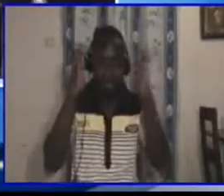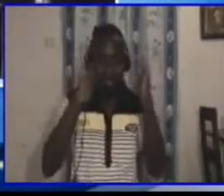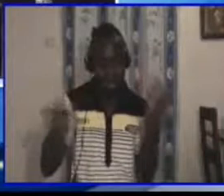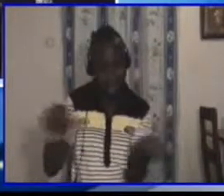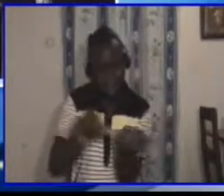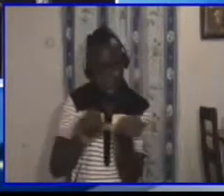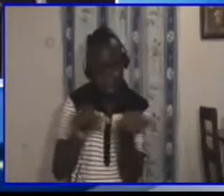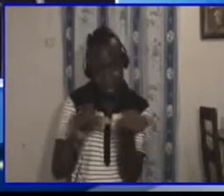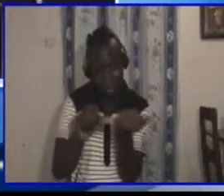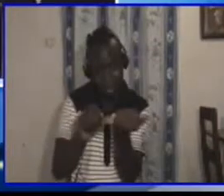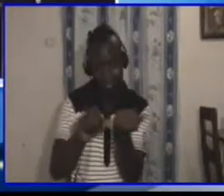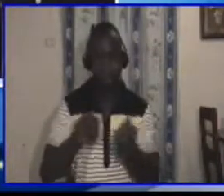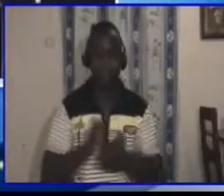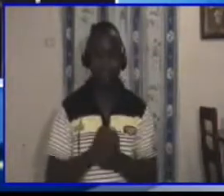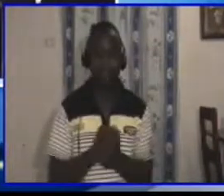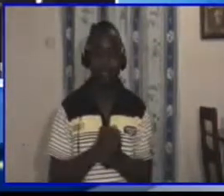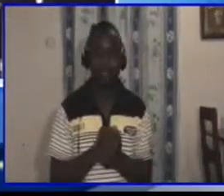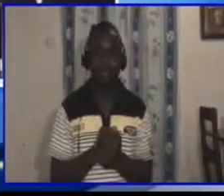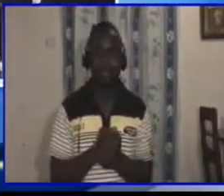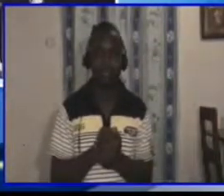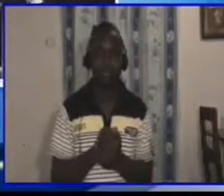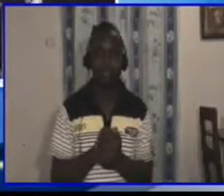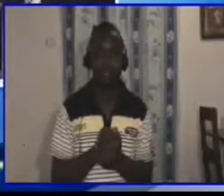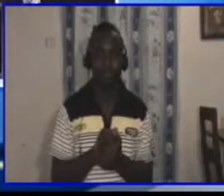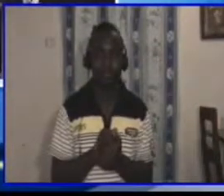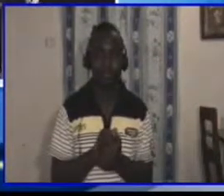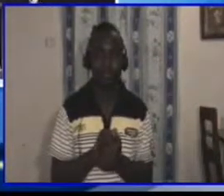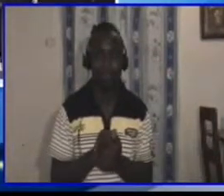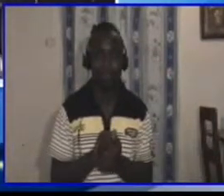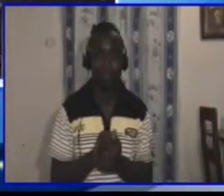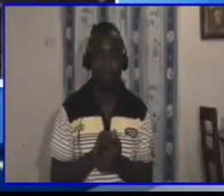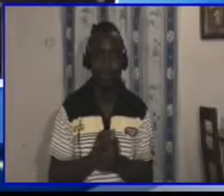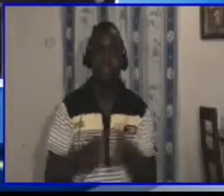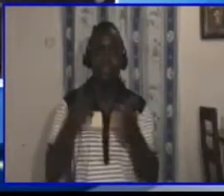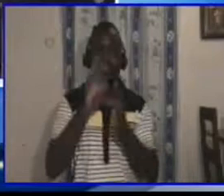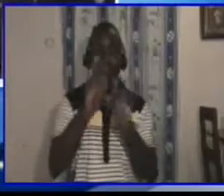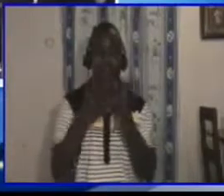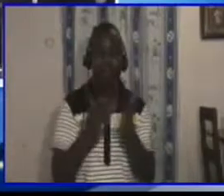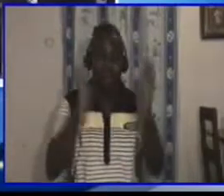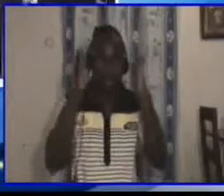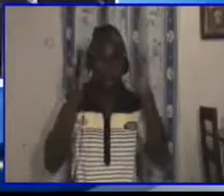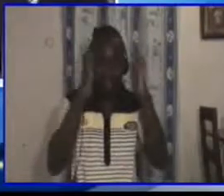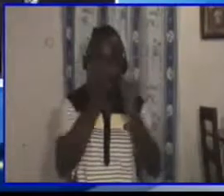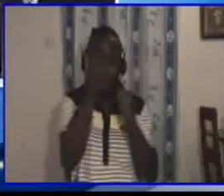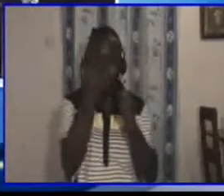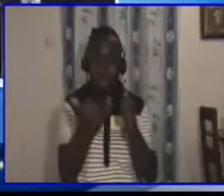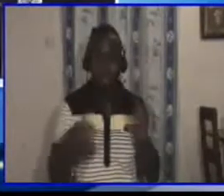la chiesa neotestamentaria è colonne base della verità